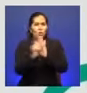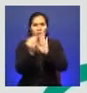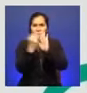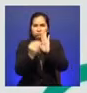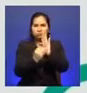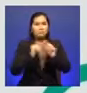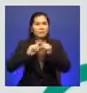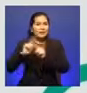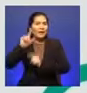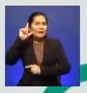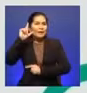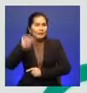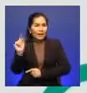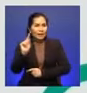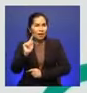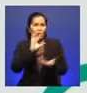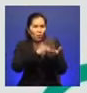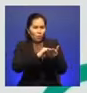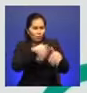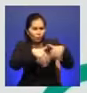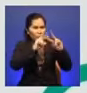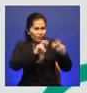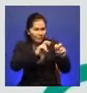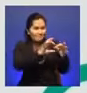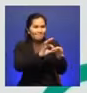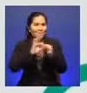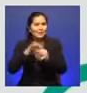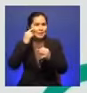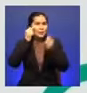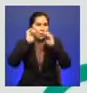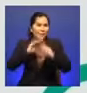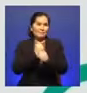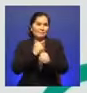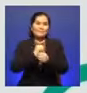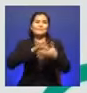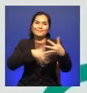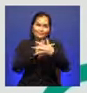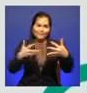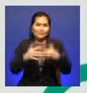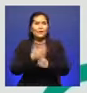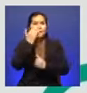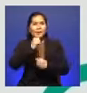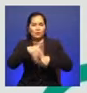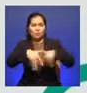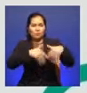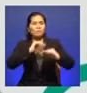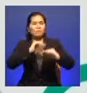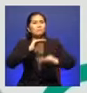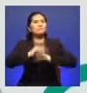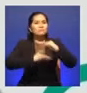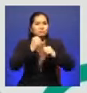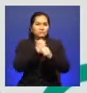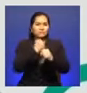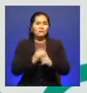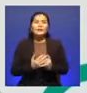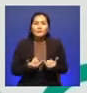จะอิงข้อมูลจากวิจัยชุมชนหรือจากข้อมูลจากเทคนิคแล้วก็ข้อมูลมือสองนะครับมาพัฒนาในพื้นที่แล้วก็เจอปัจ